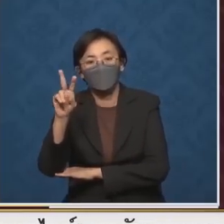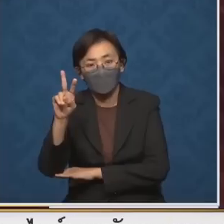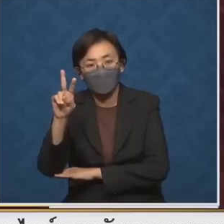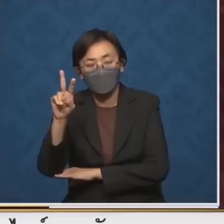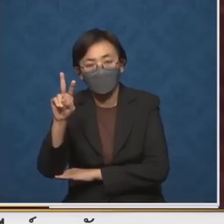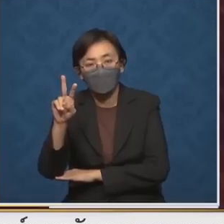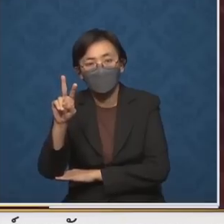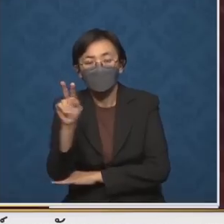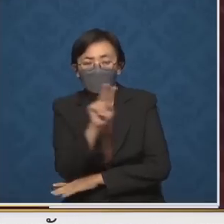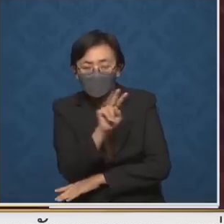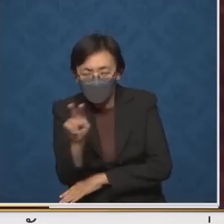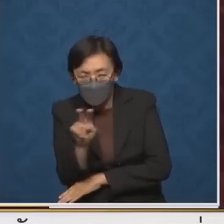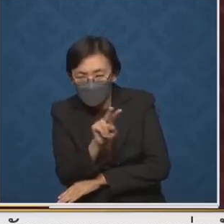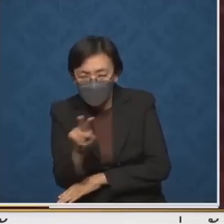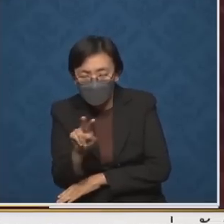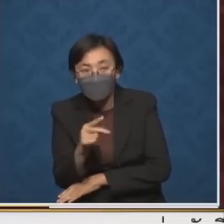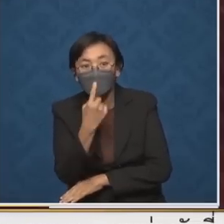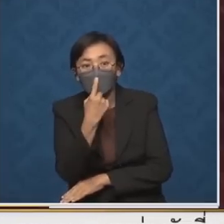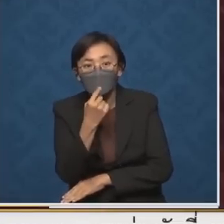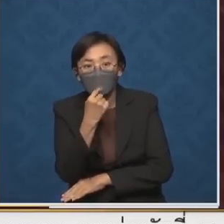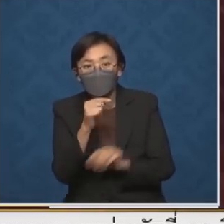ผมอ่านมาตรนี้ผมบ Hurtsin Gosh